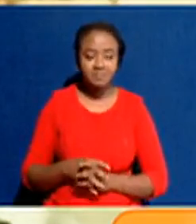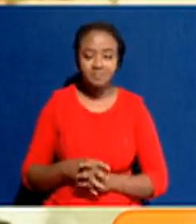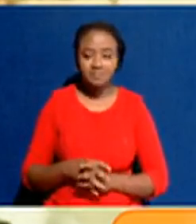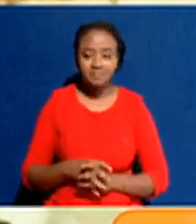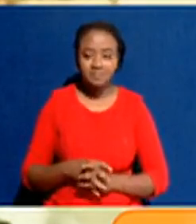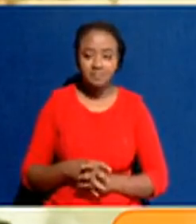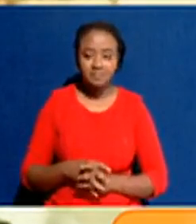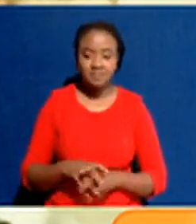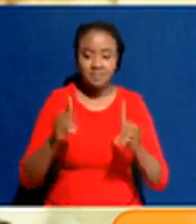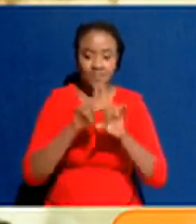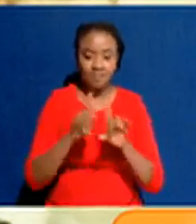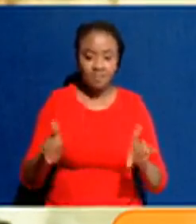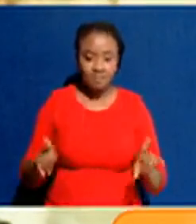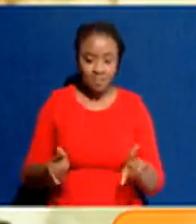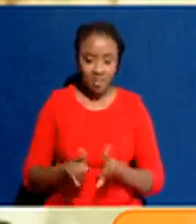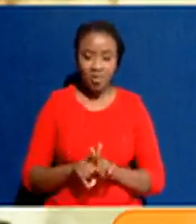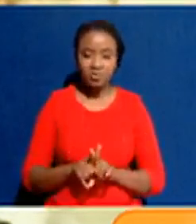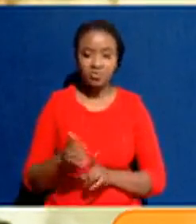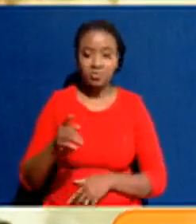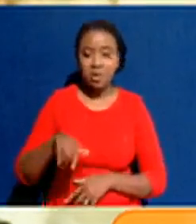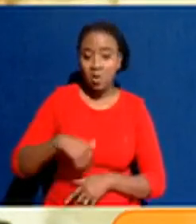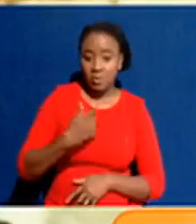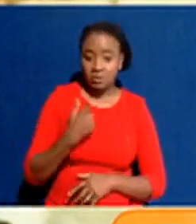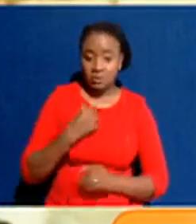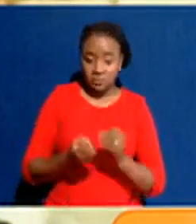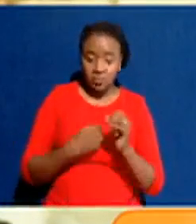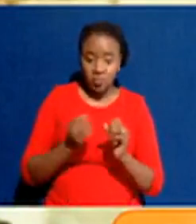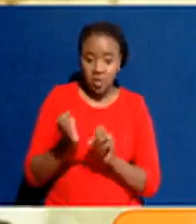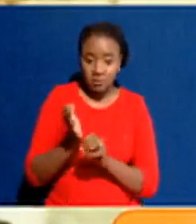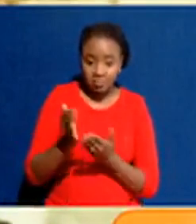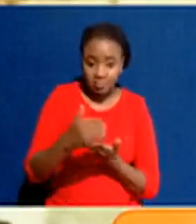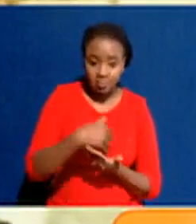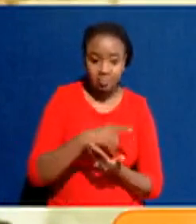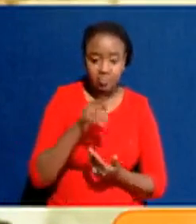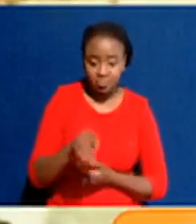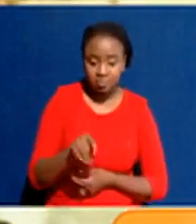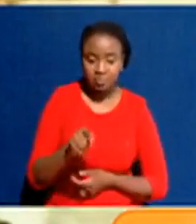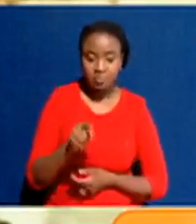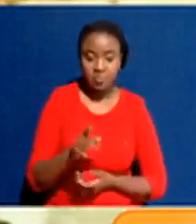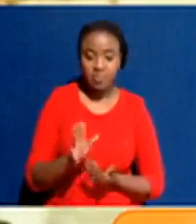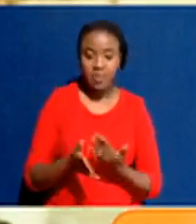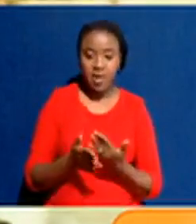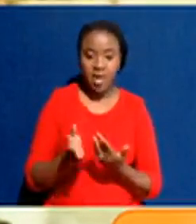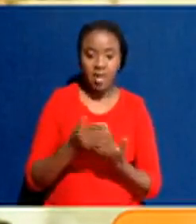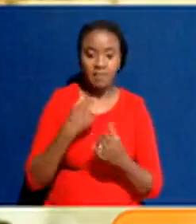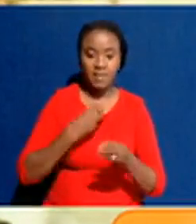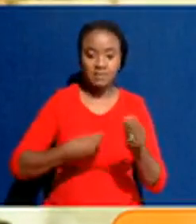Na tukifanya processing, ikiwa dry chips, tunauza kwa